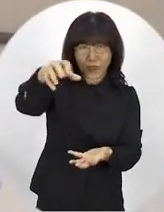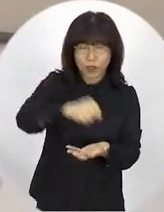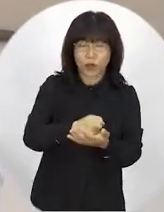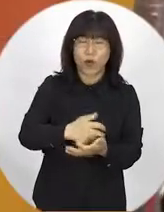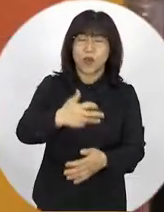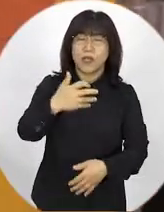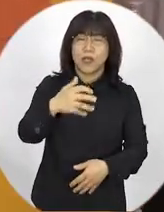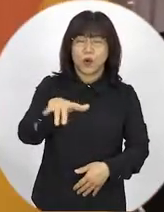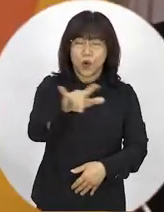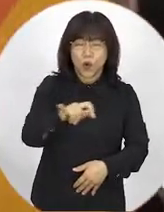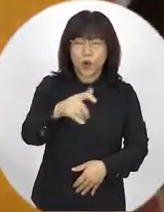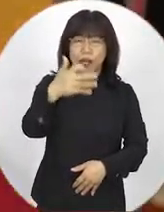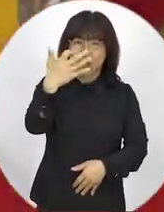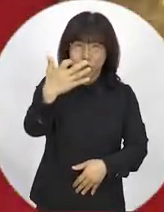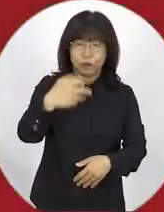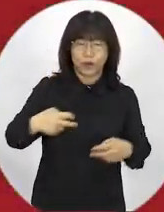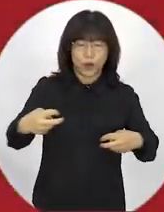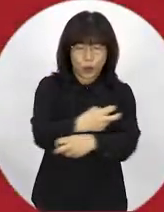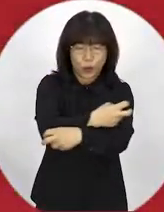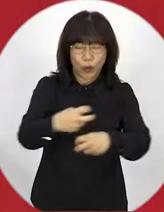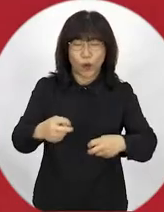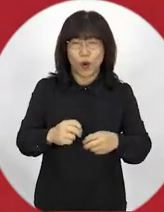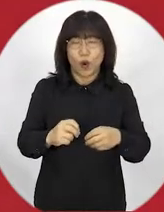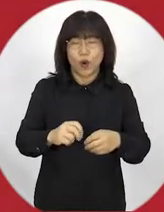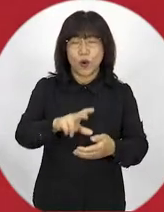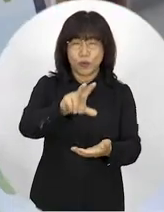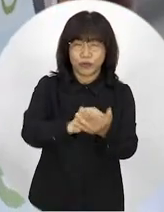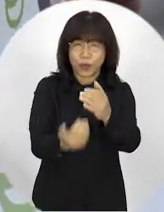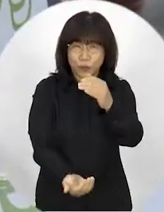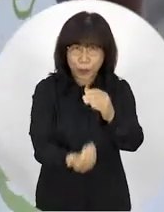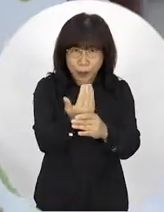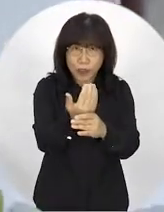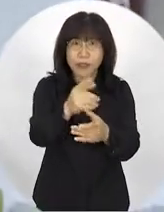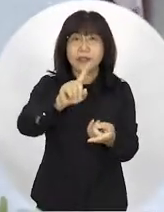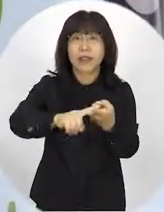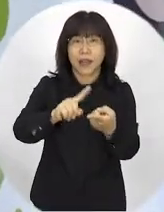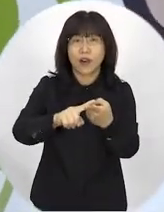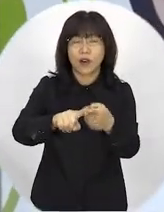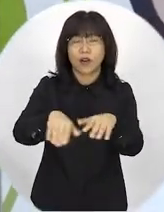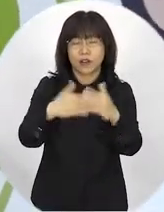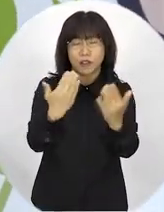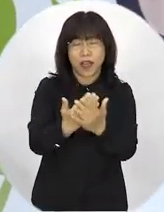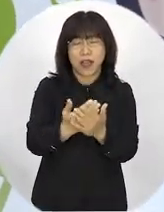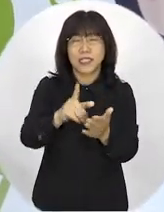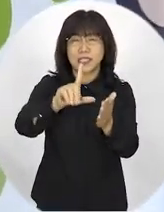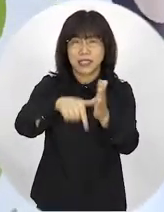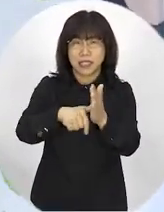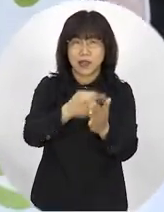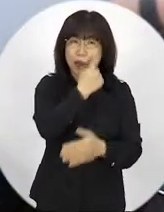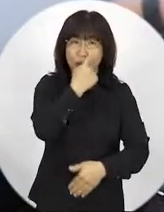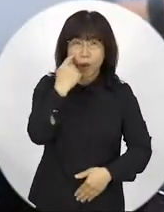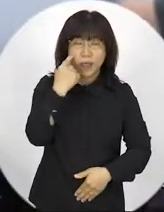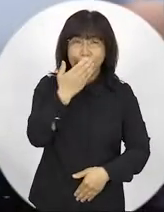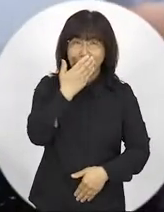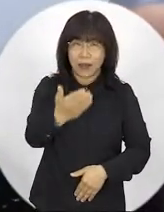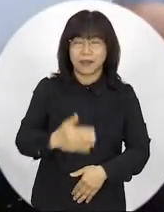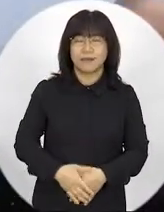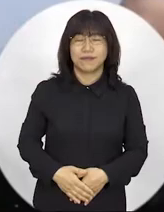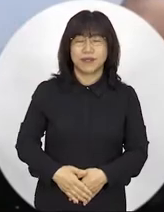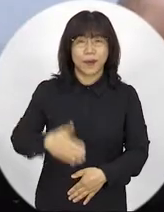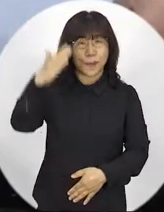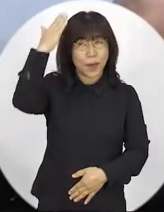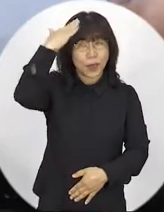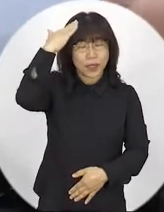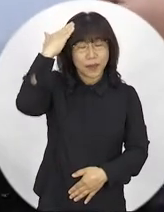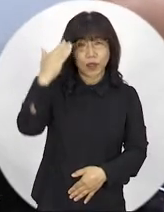코로나19 상황, 교통, 재난 상황, 재정 집행 등을 실시간으로 확인할 수 있습니다. 또 머리 부분에